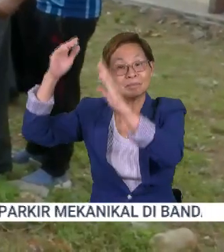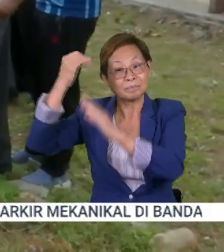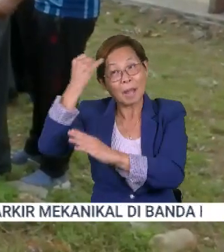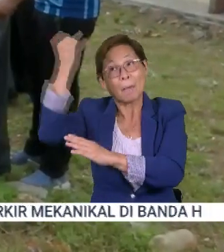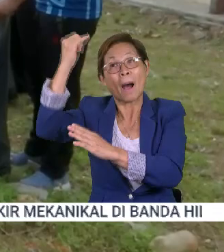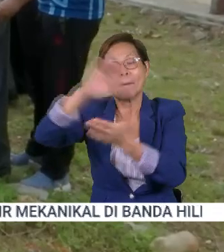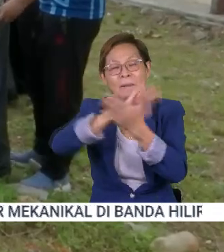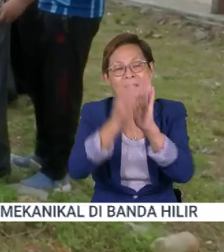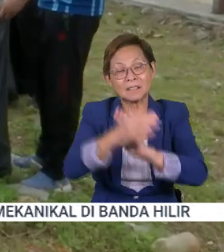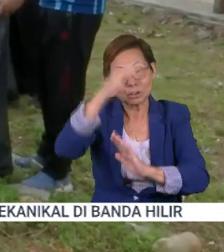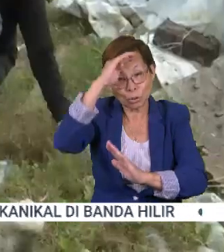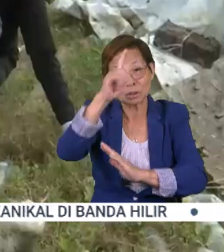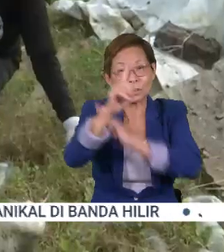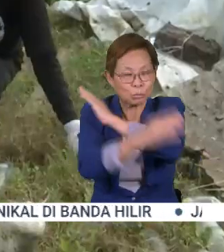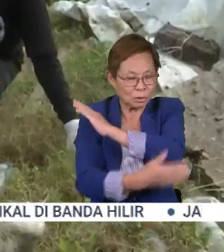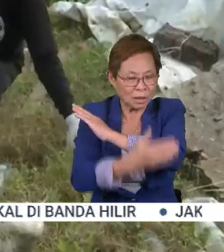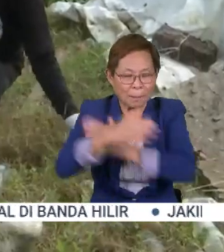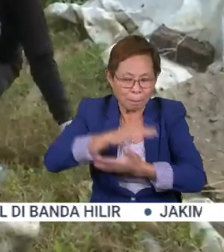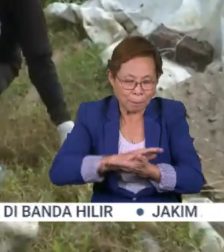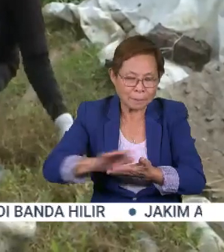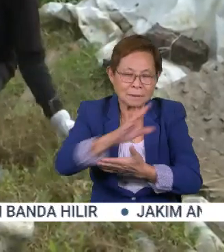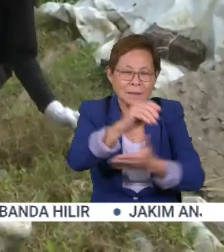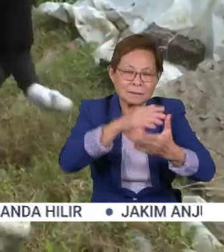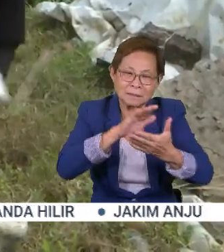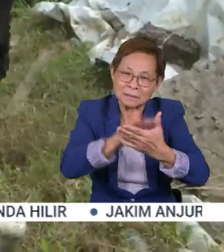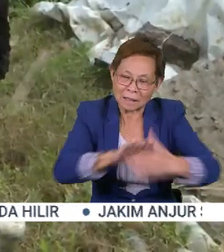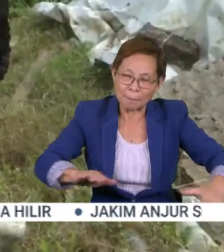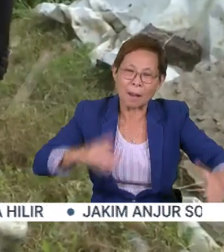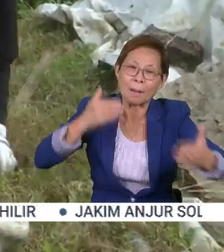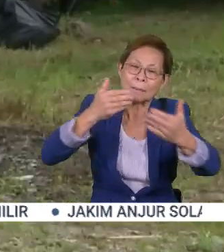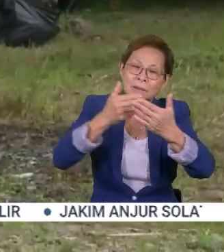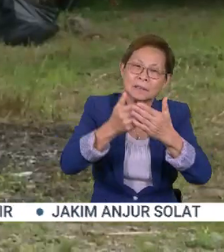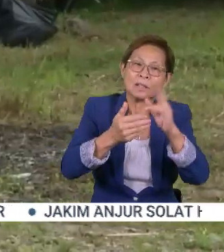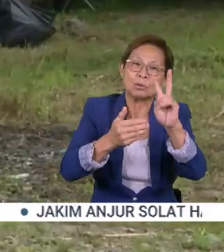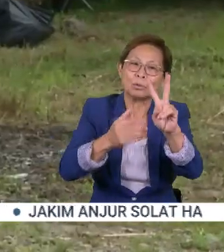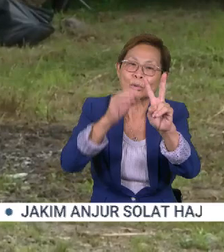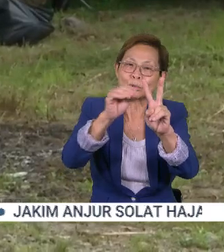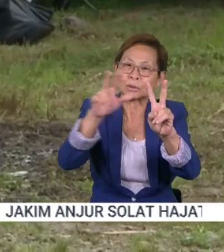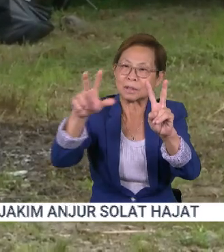Johor sebagai sebuah negeri bersih dan selamat menjelang 2030.